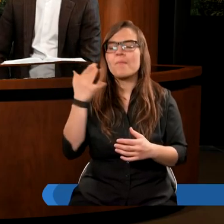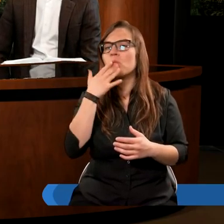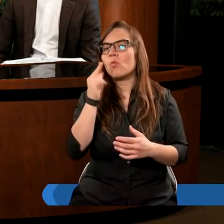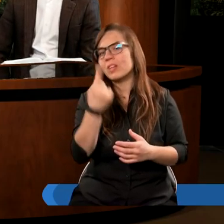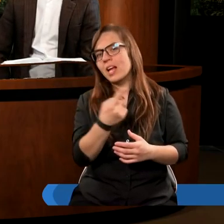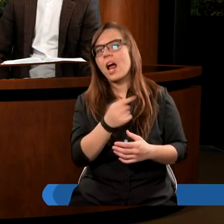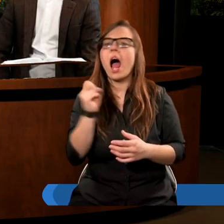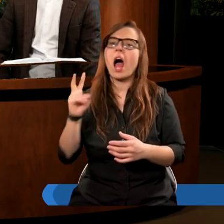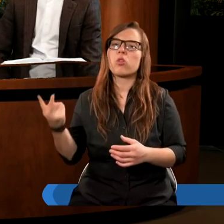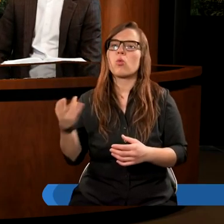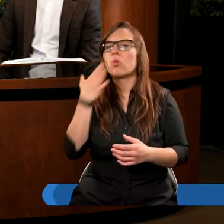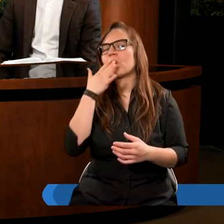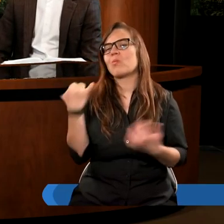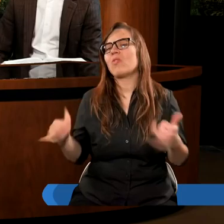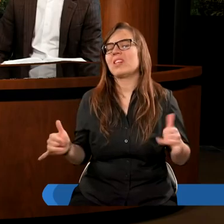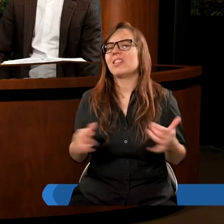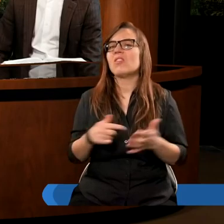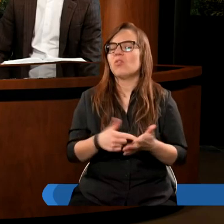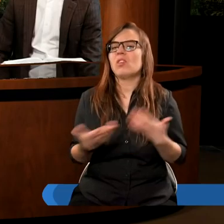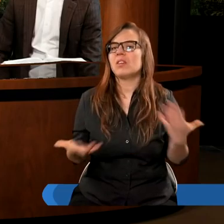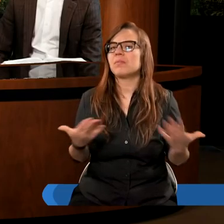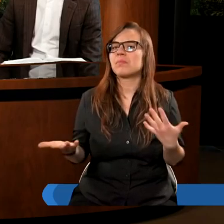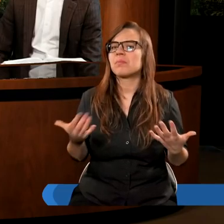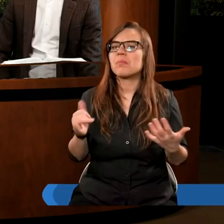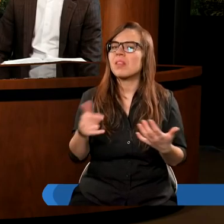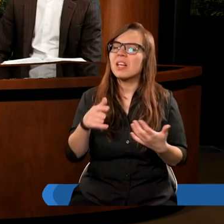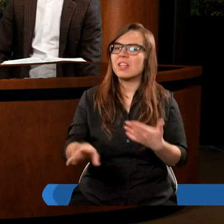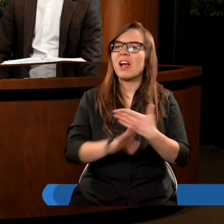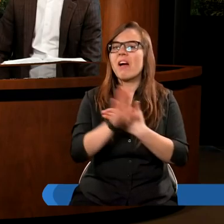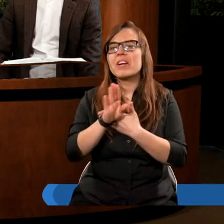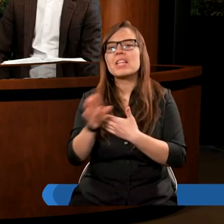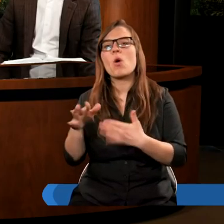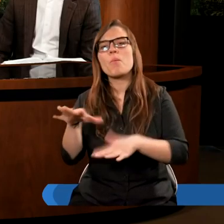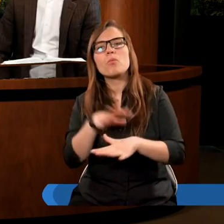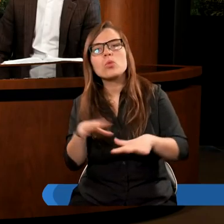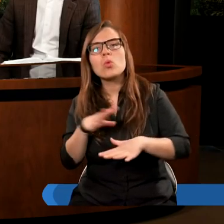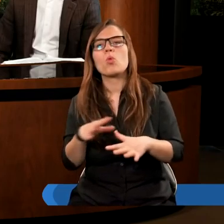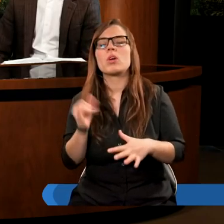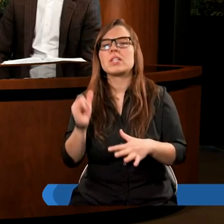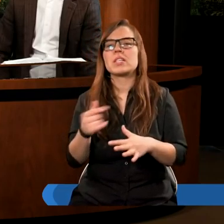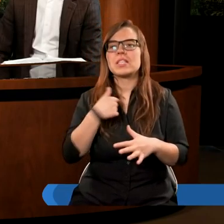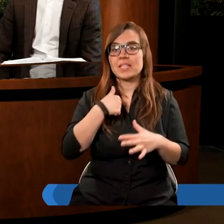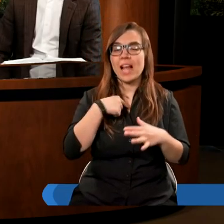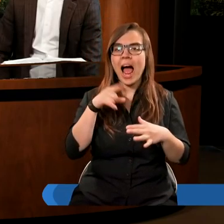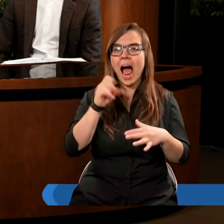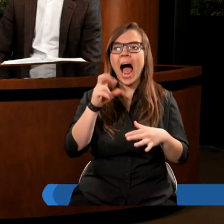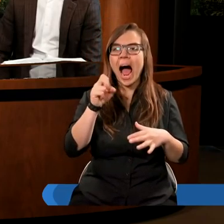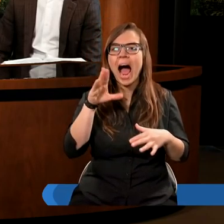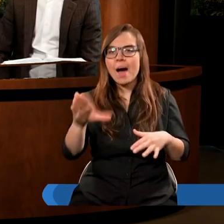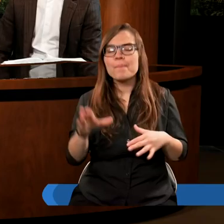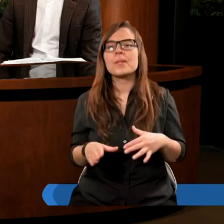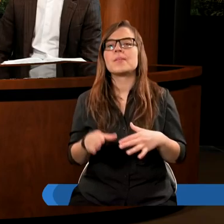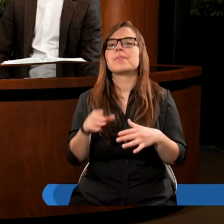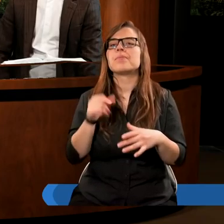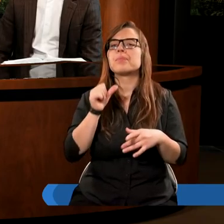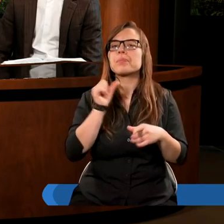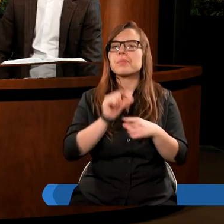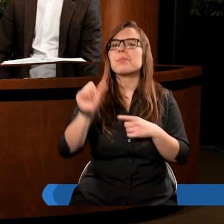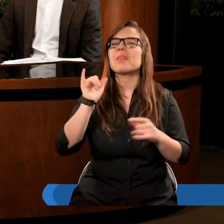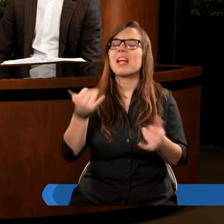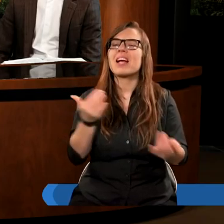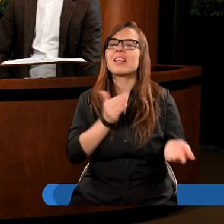to, a drugi mówił owo. Aż w końcu wystąpił duch i powiedział, ja zwiodę Ahaba, aby poszedł na wojnę. Bóg pyta, w